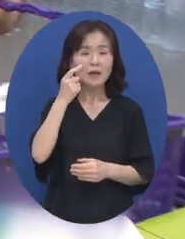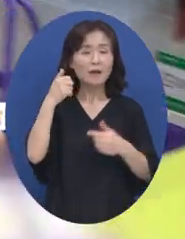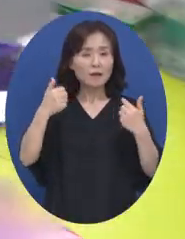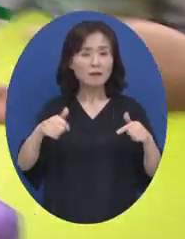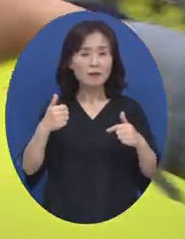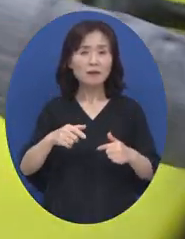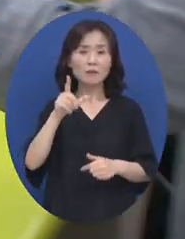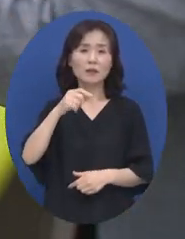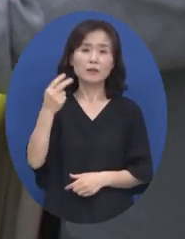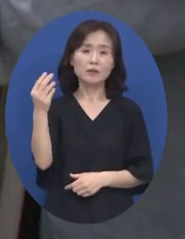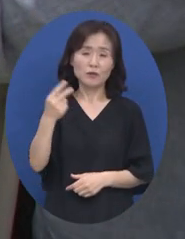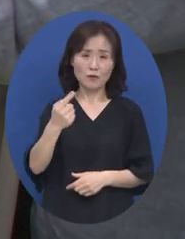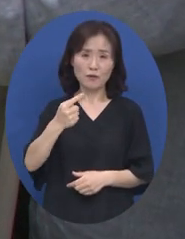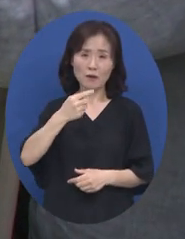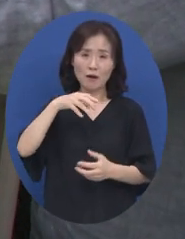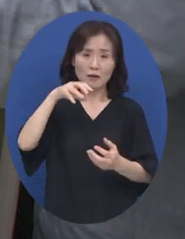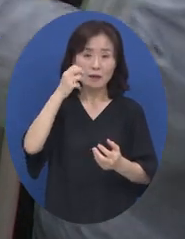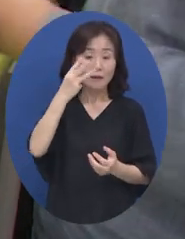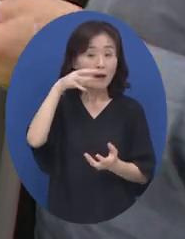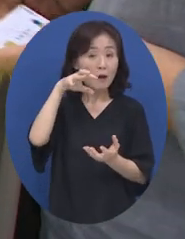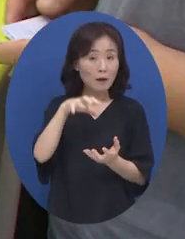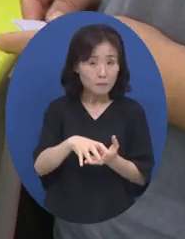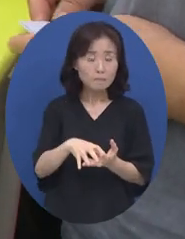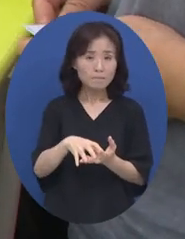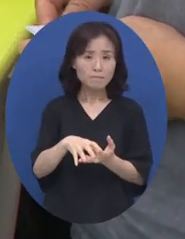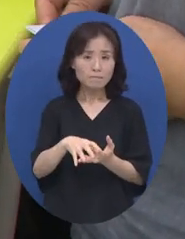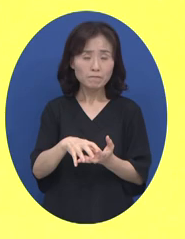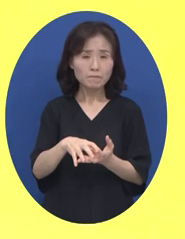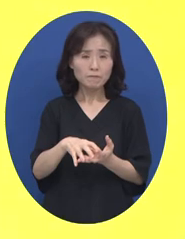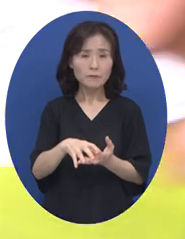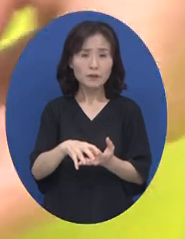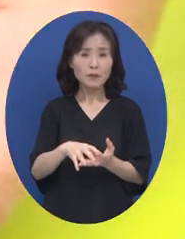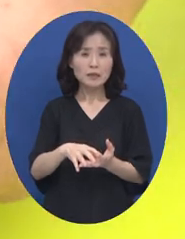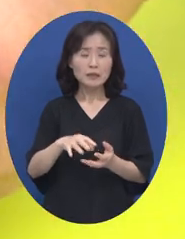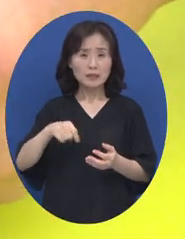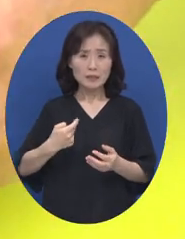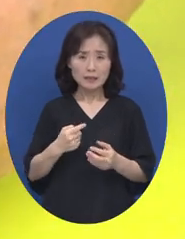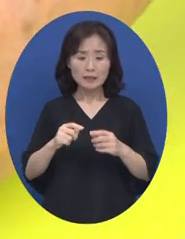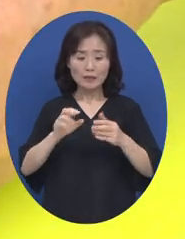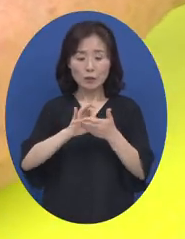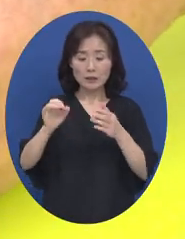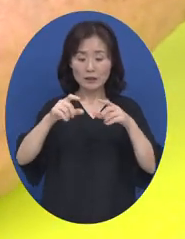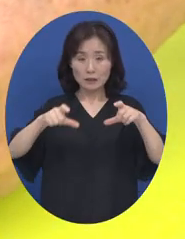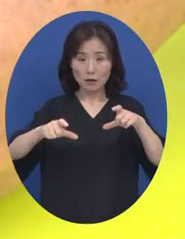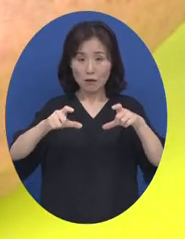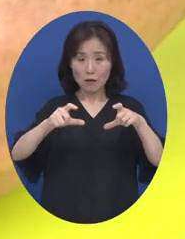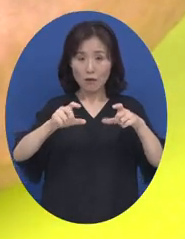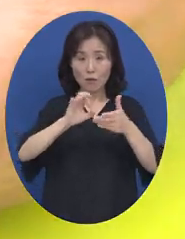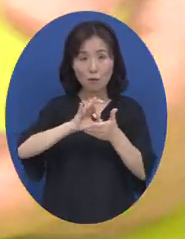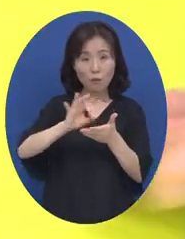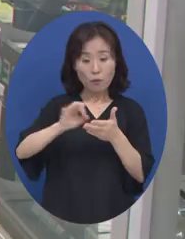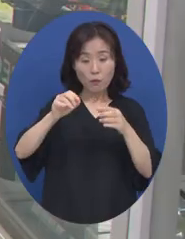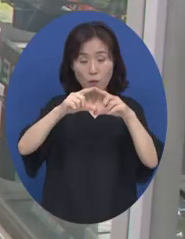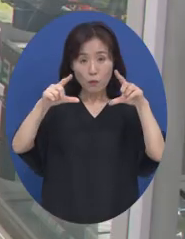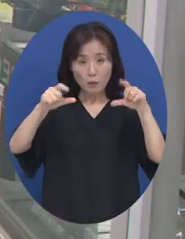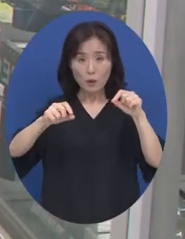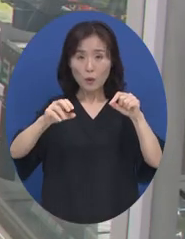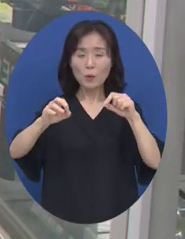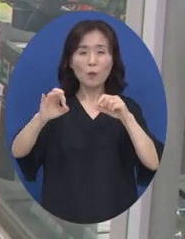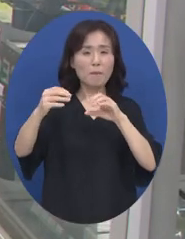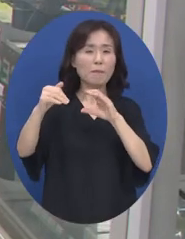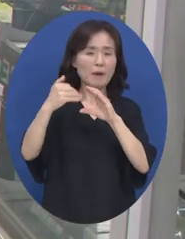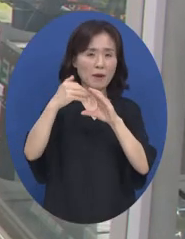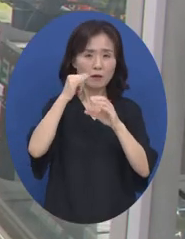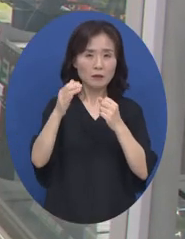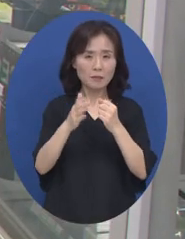석 달치를 시청에서 자신이 쓰는 지역 화폐로 일정 날짜에 자동 충전을 해주기 때문에 따로 사비 들 일이